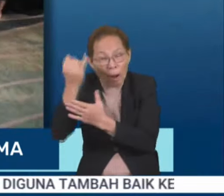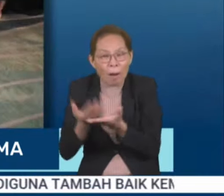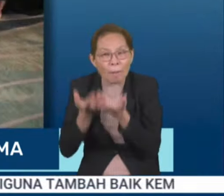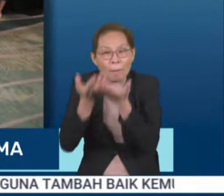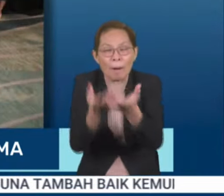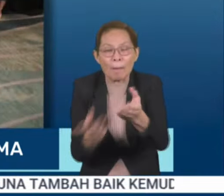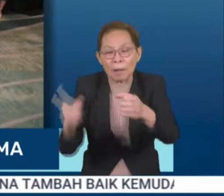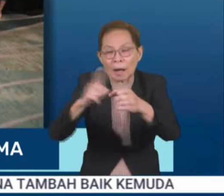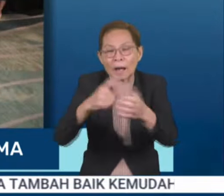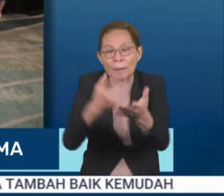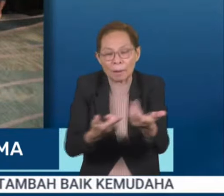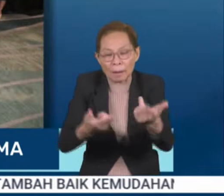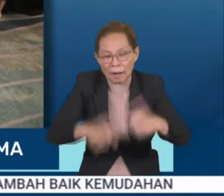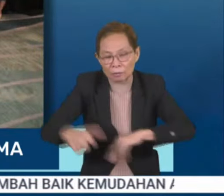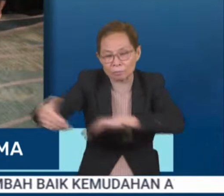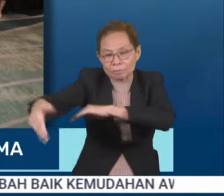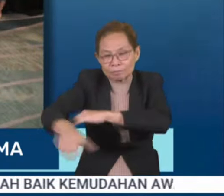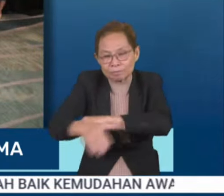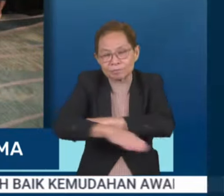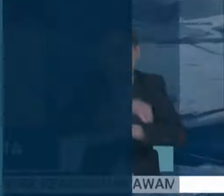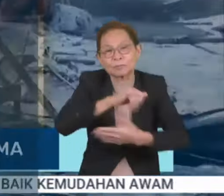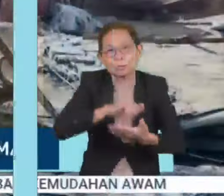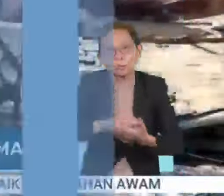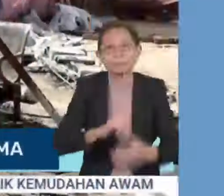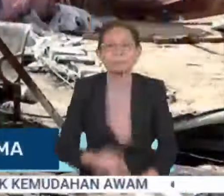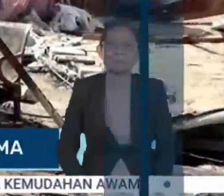berkaitan isu semasa maritim.